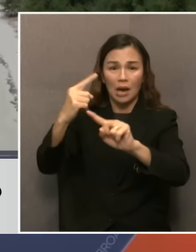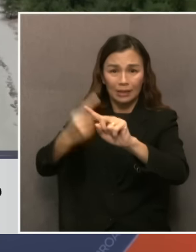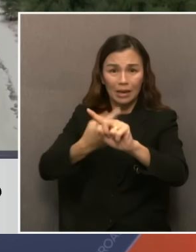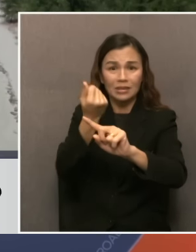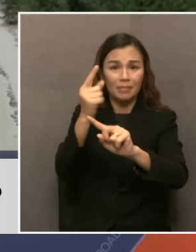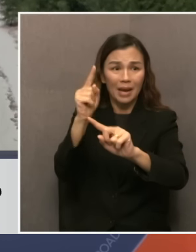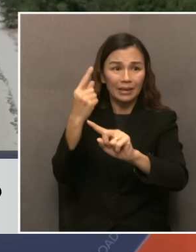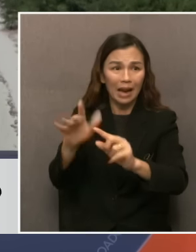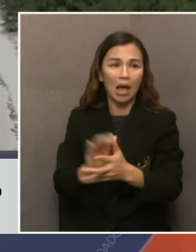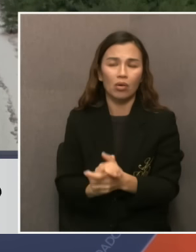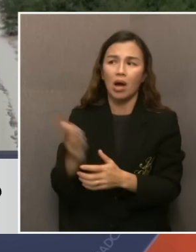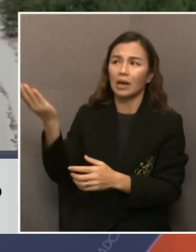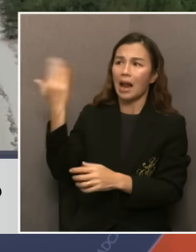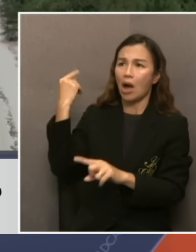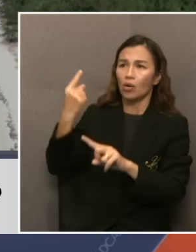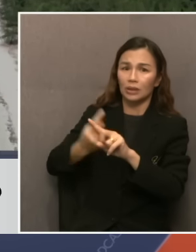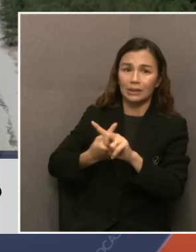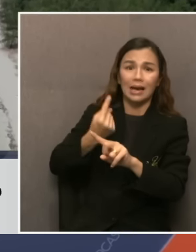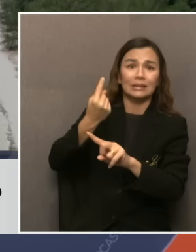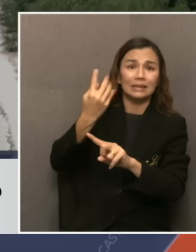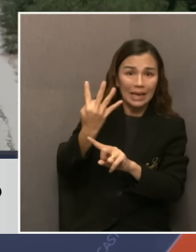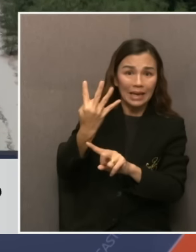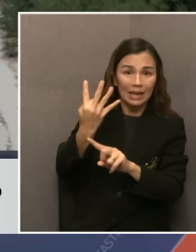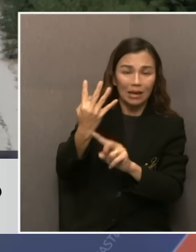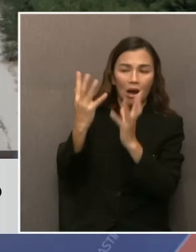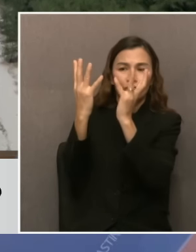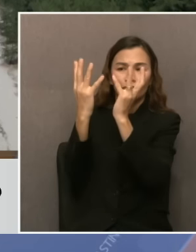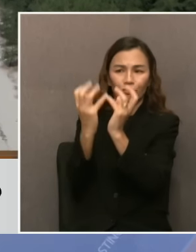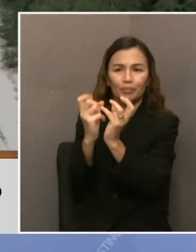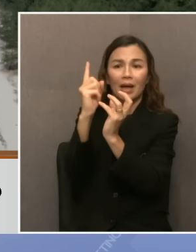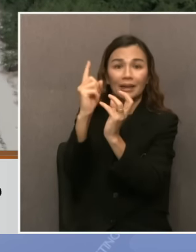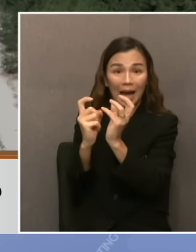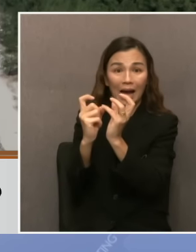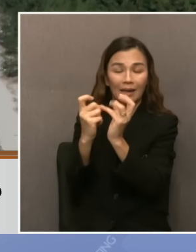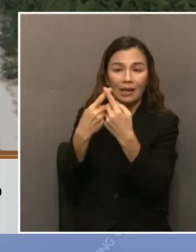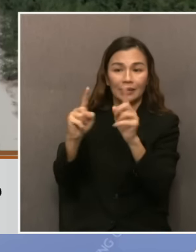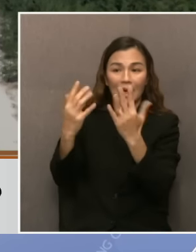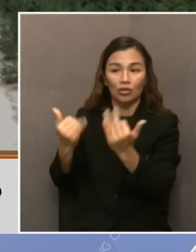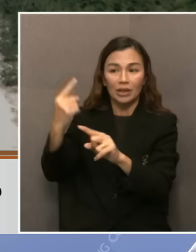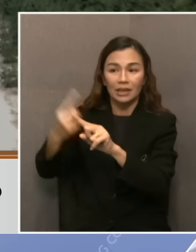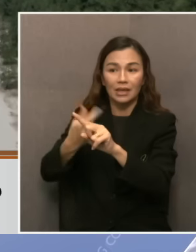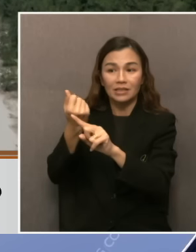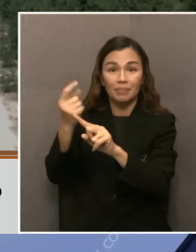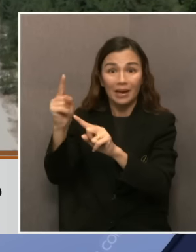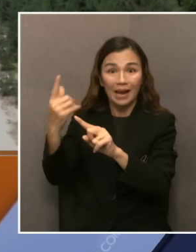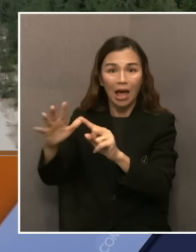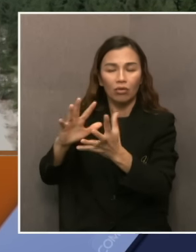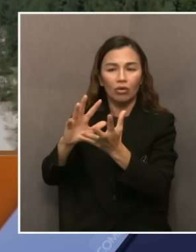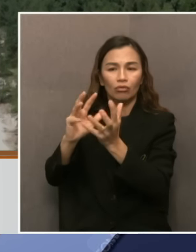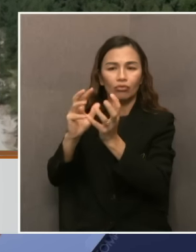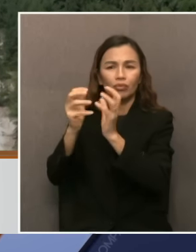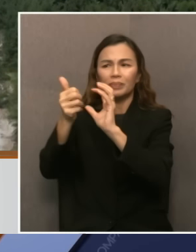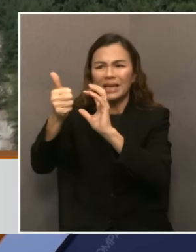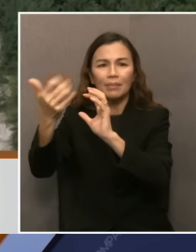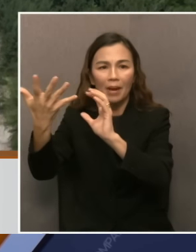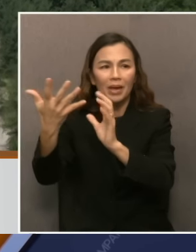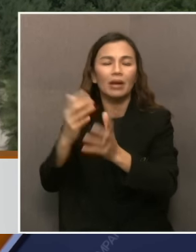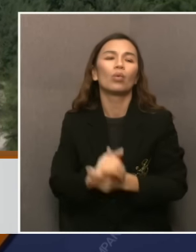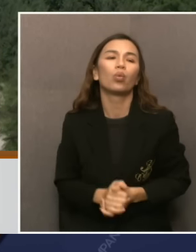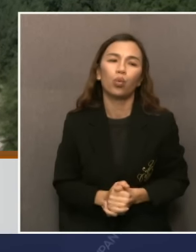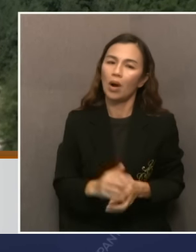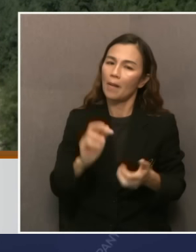มันฟอกมาตั้งแต่เดือนเมษาแล้วมันไม่ยอมฟื้น นะครับ เพราะฉะนั้นตรงนี้เราก็เสียหายไปเยอะมากนะฮะเรียกว่าแรงที่สุดตั้งแต่เคยเจอมาก็ว่า